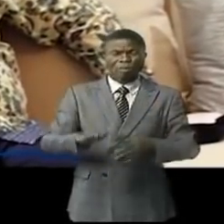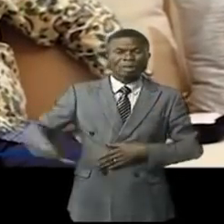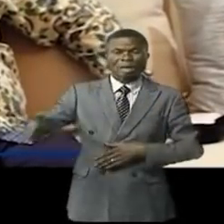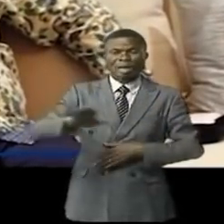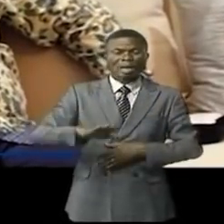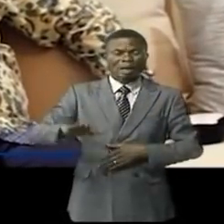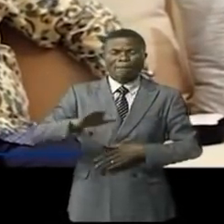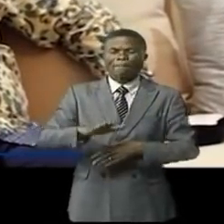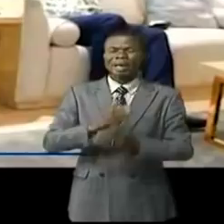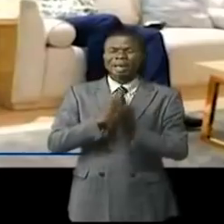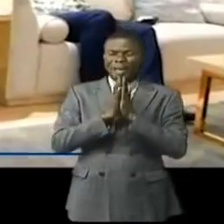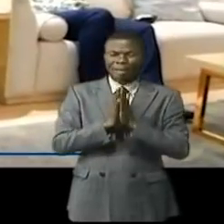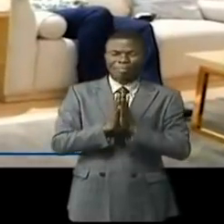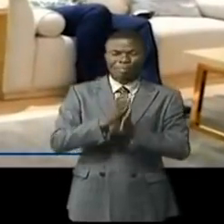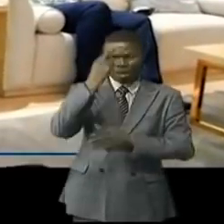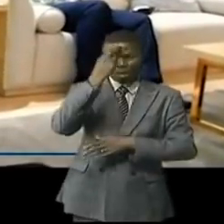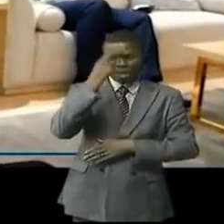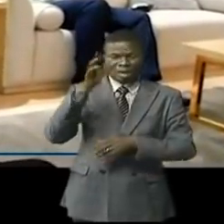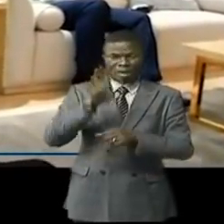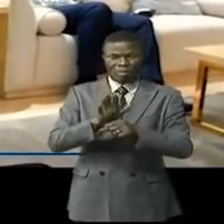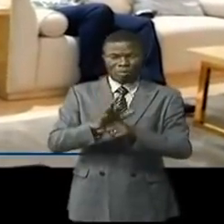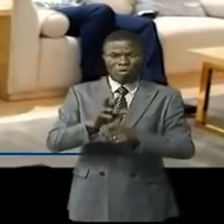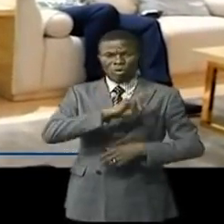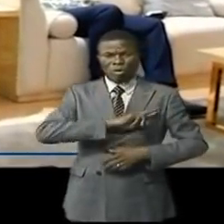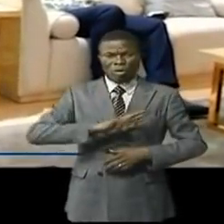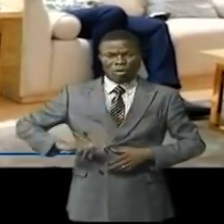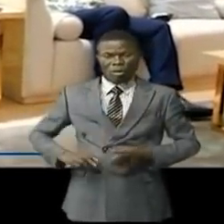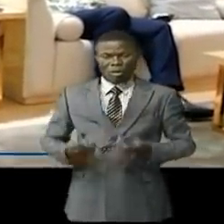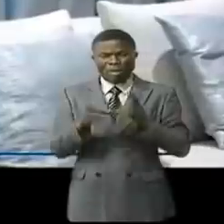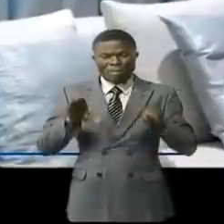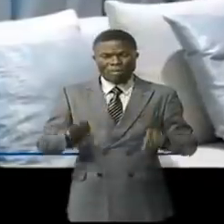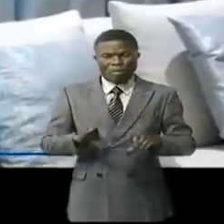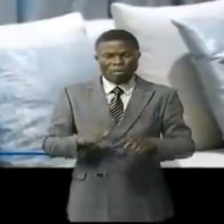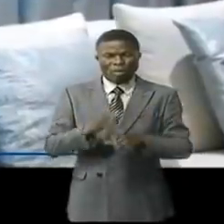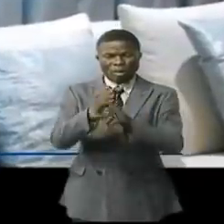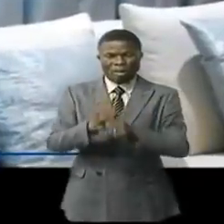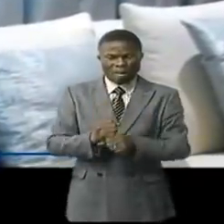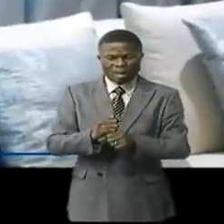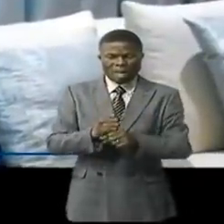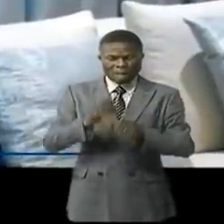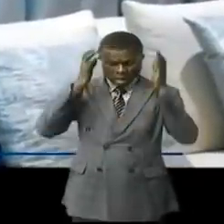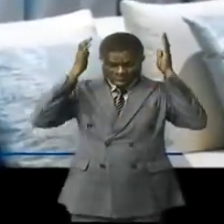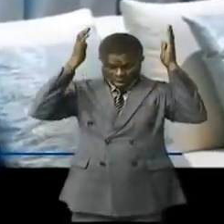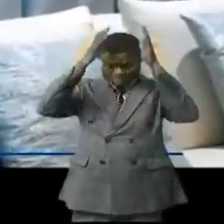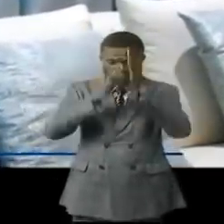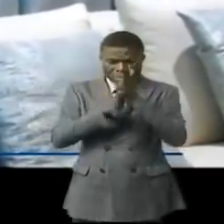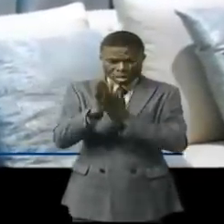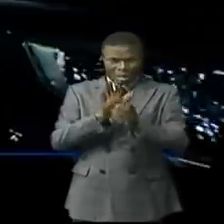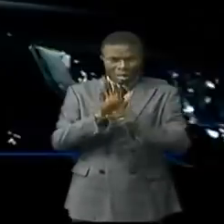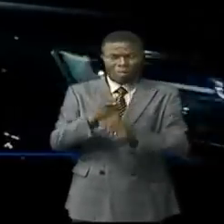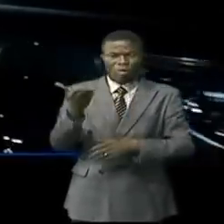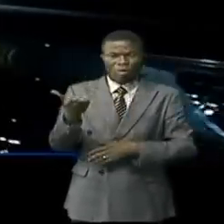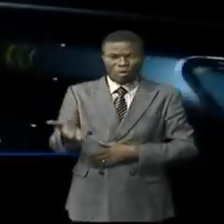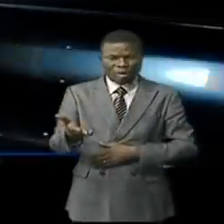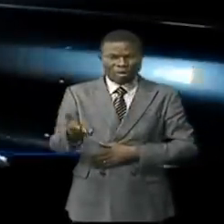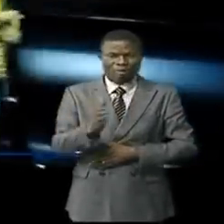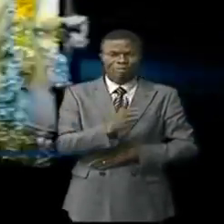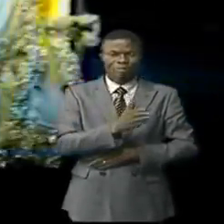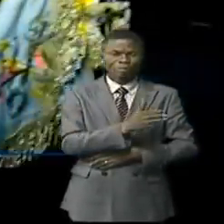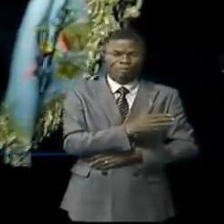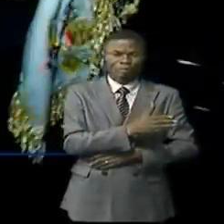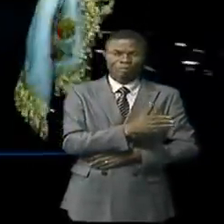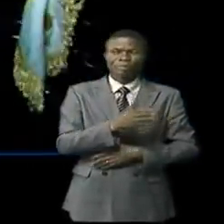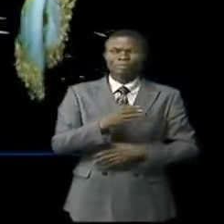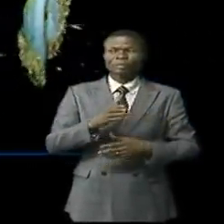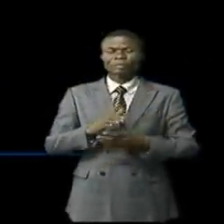du monde, la République démocratique du Congo bénéficie d'une attention particulière du Vatican.